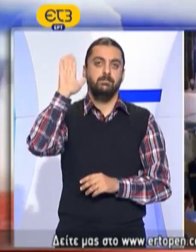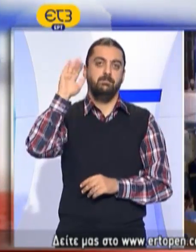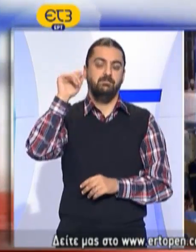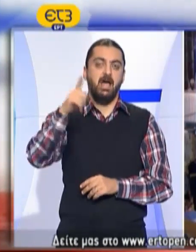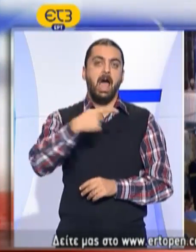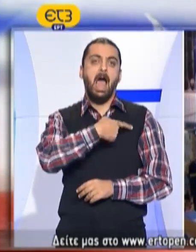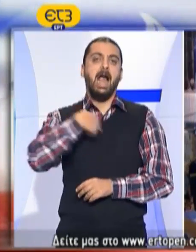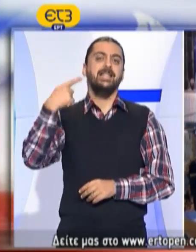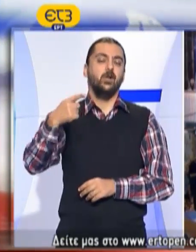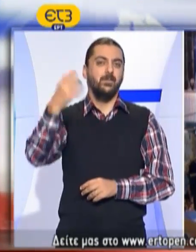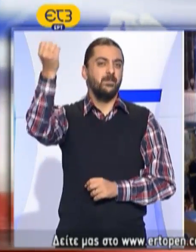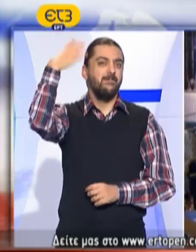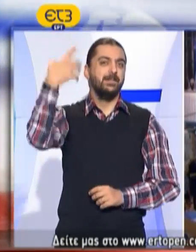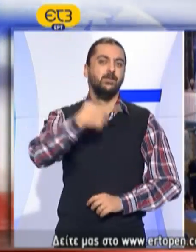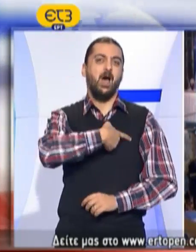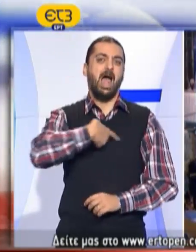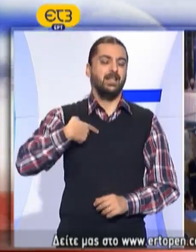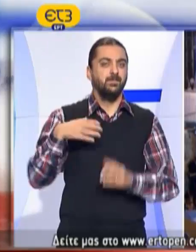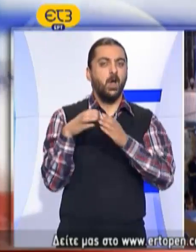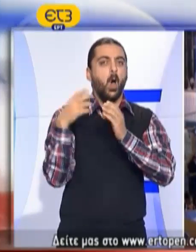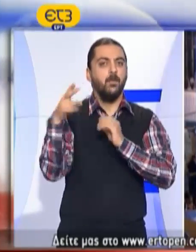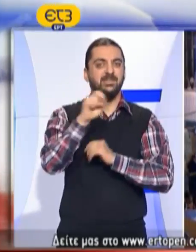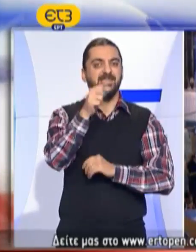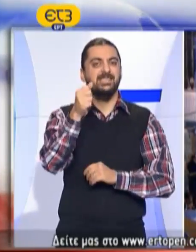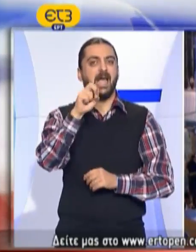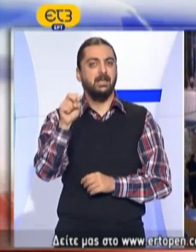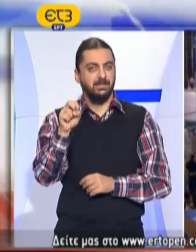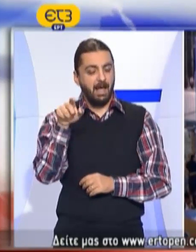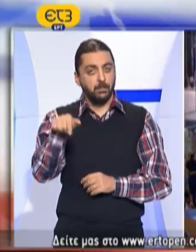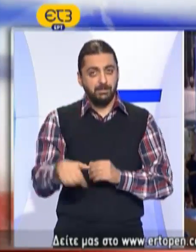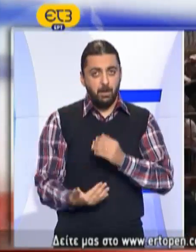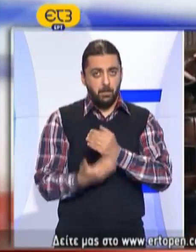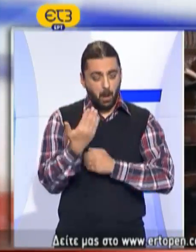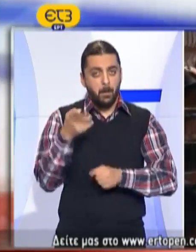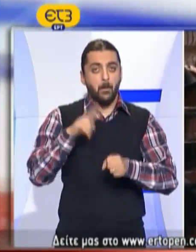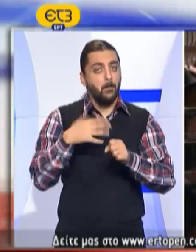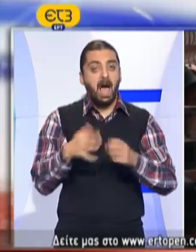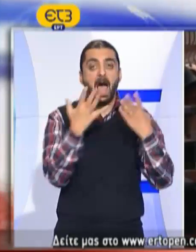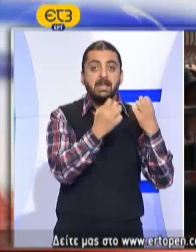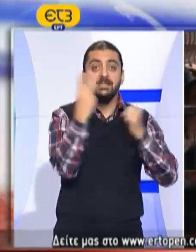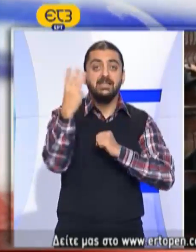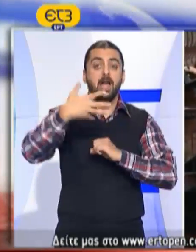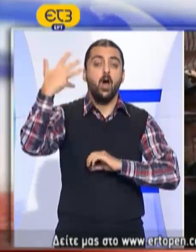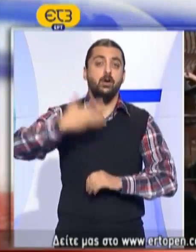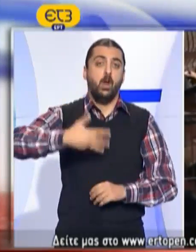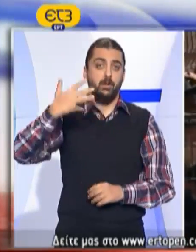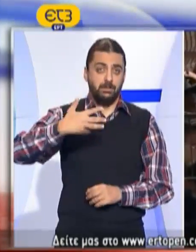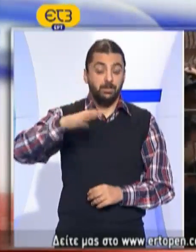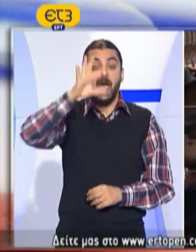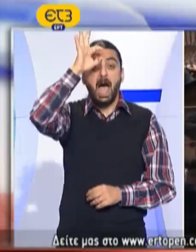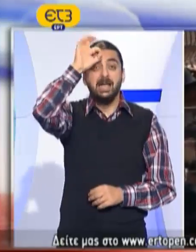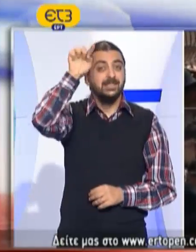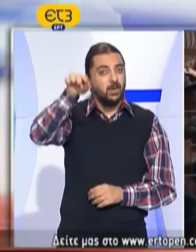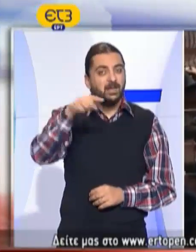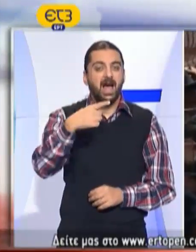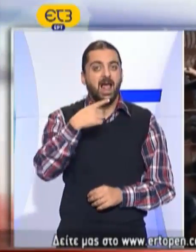και πνευματικό ηγέτη του υπερσυντηρητικού κόμματος ΣΑΣ, ο οποίος πέθανε το πρωί σε ηλικία 93 ετών. Σύμφωνα με την αστυνομία,